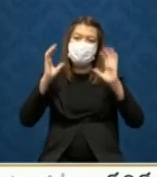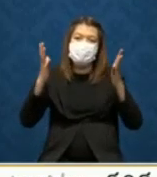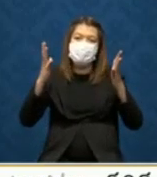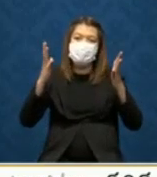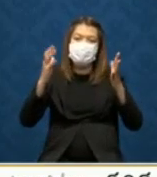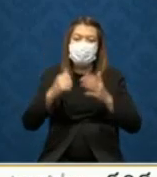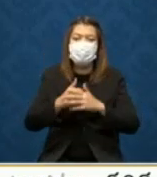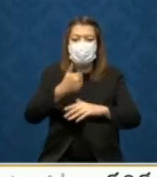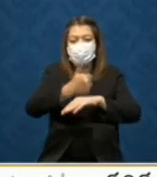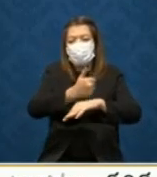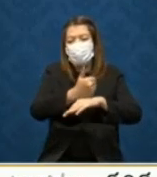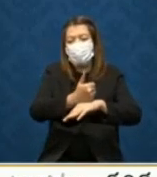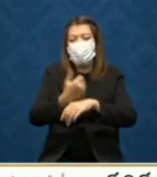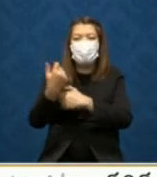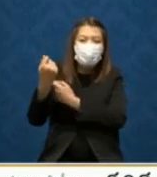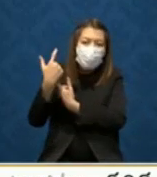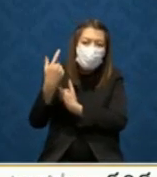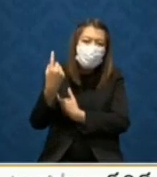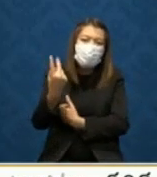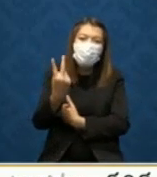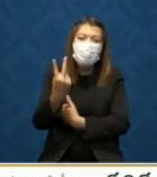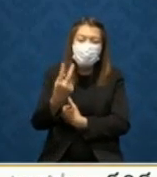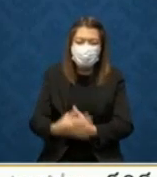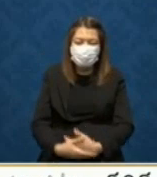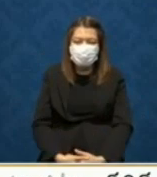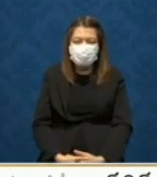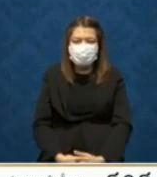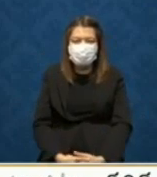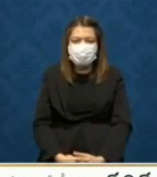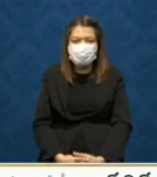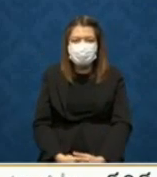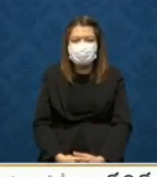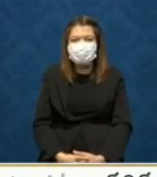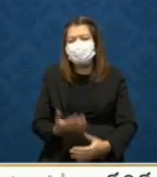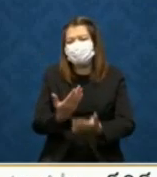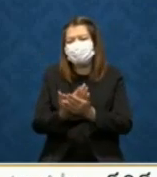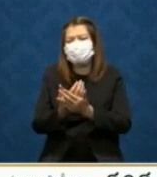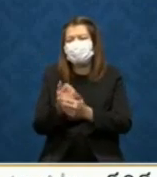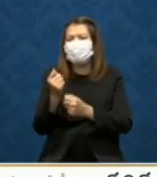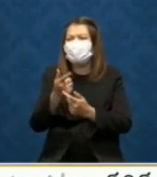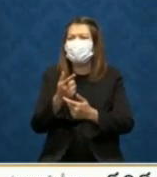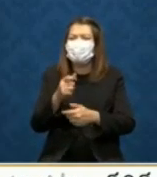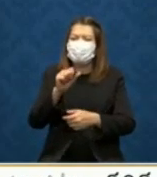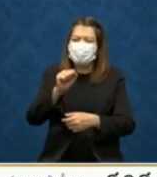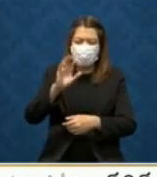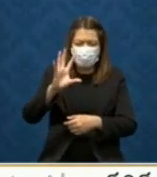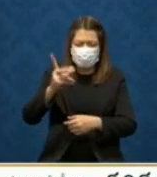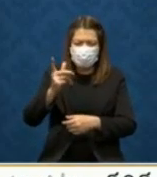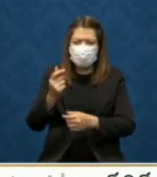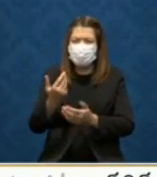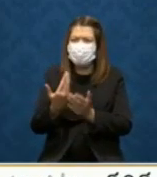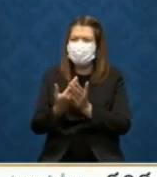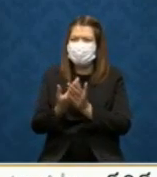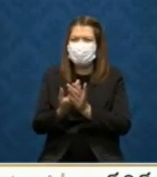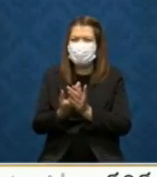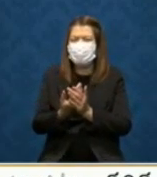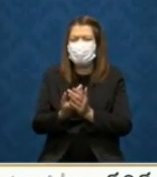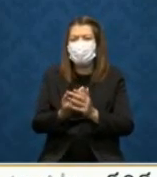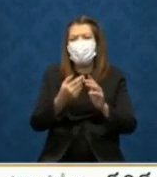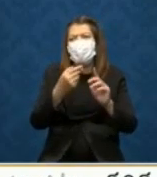แต่ผอกับลูกจ้างอำเภอแจร้องนี่ค่าบริหารของสชประจำอำเภอนะครับ 65,000